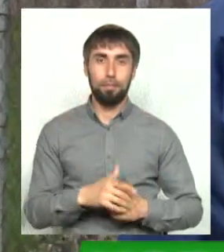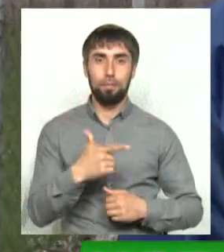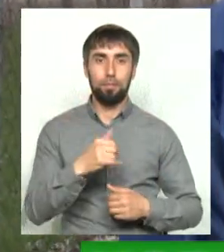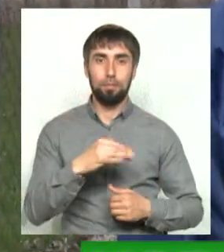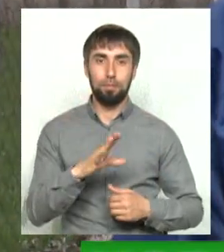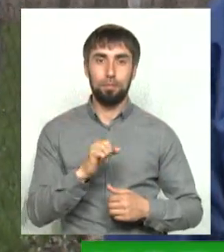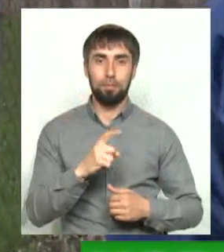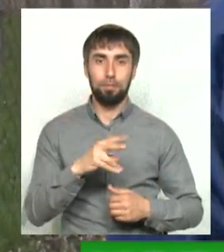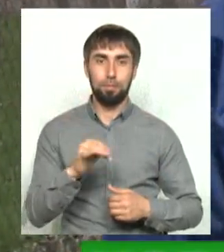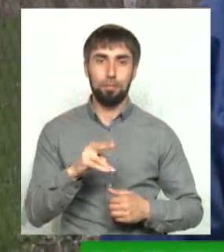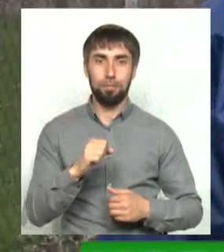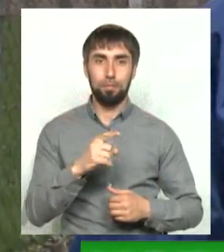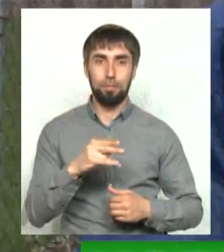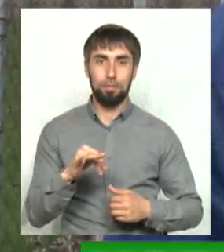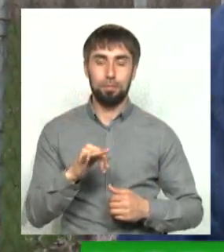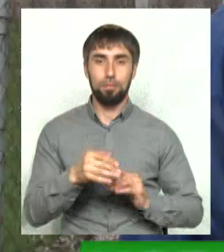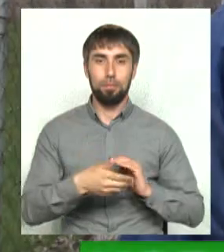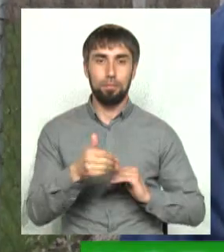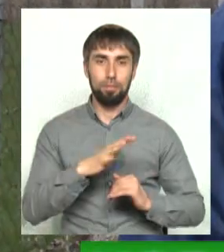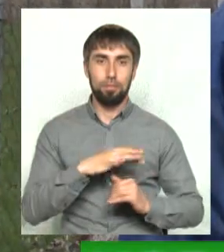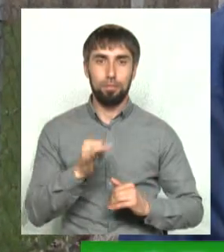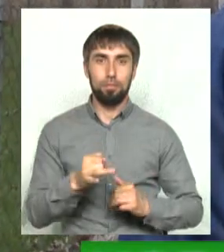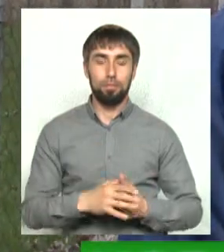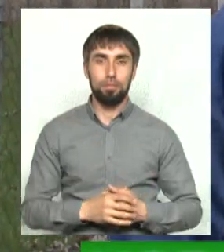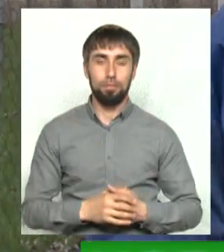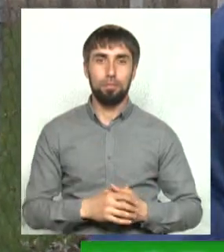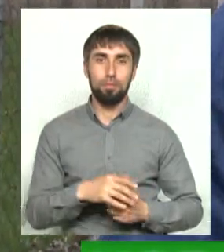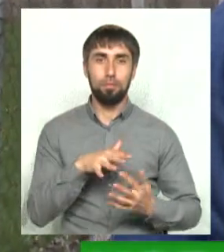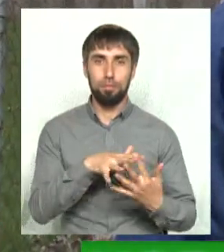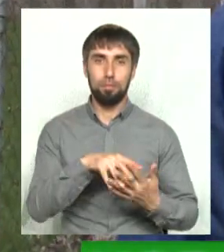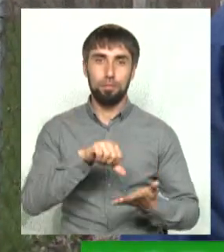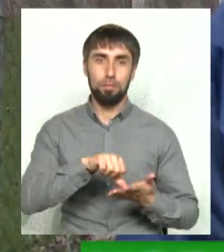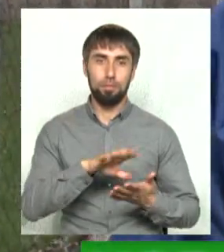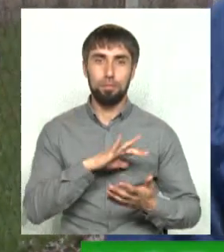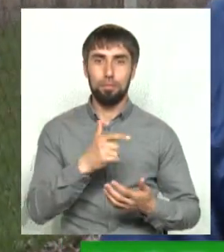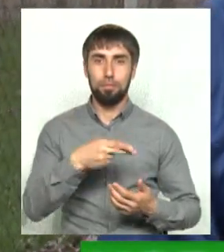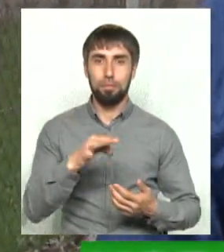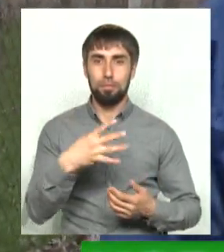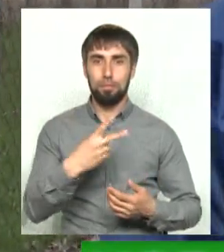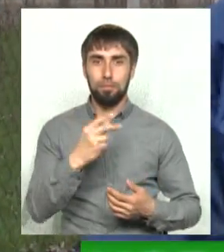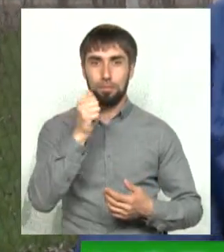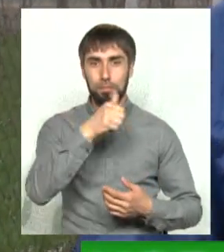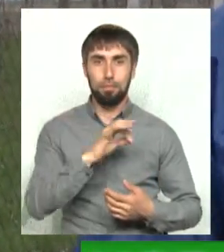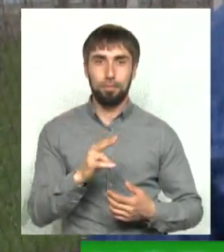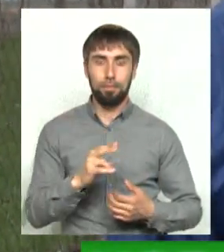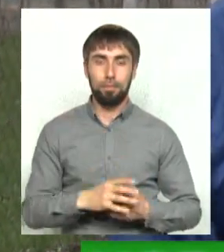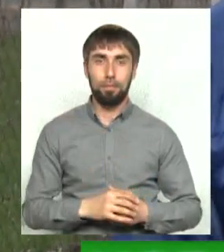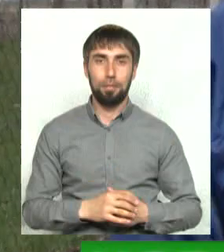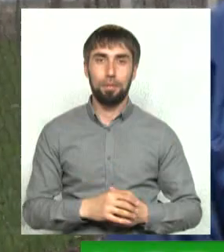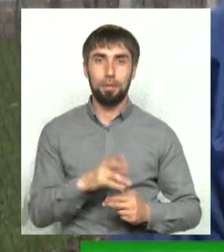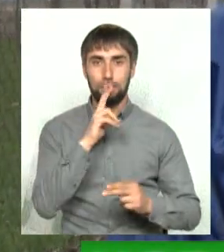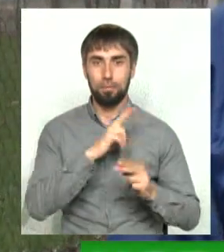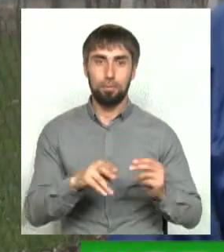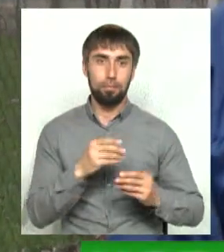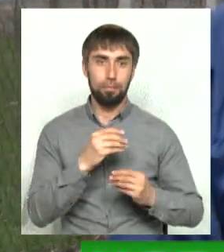Гулию Ахмед Хажиевич, призвался и воевал. И где-то в 1942 году он пропал